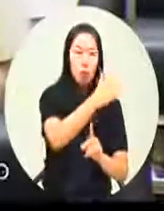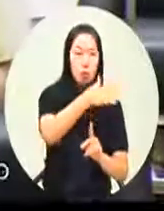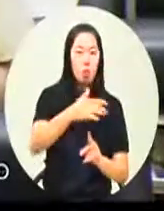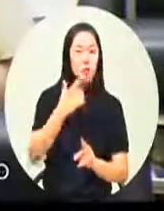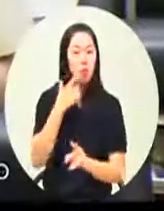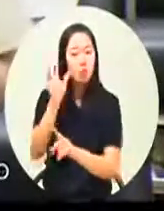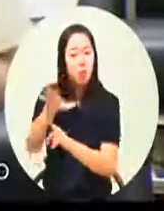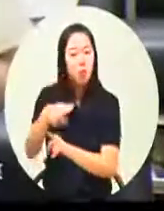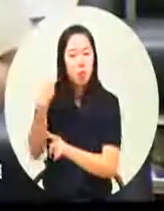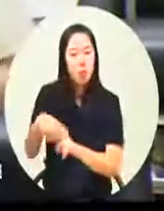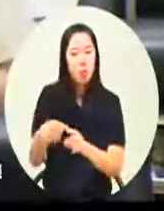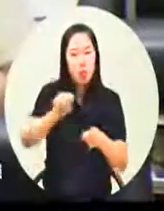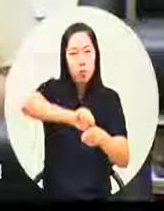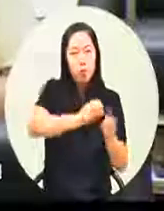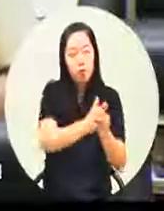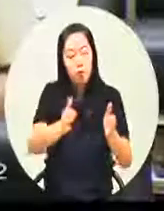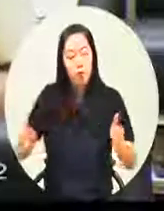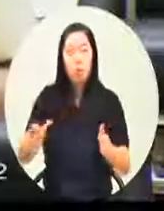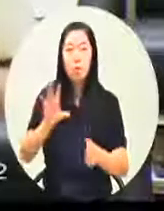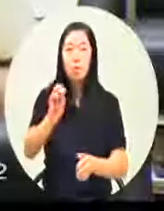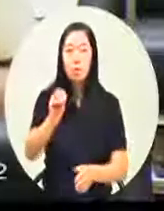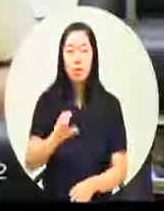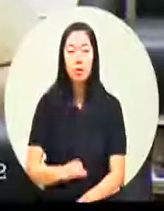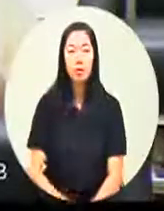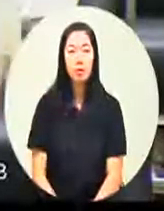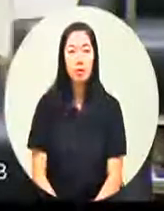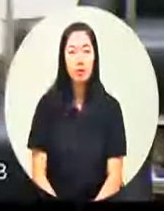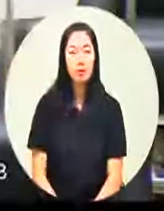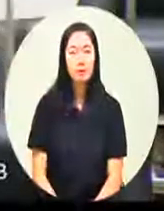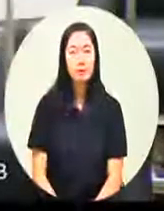那边，有没有这样的一个思考跟规划？